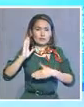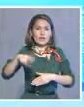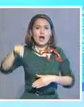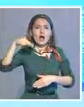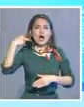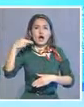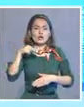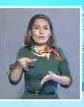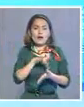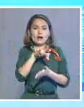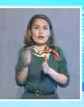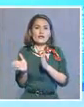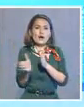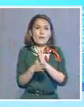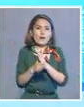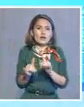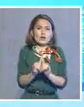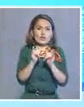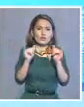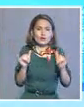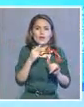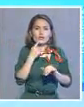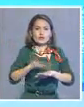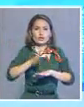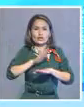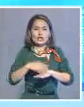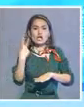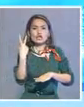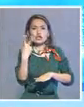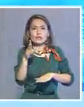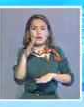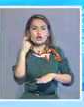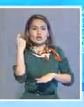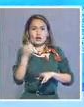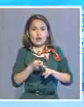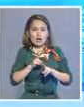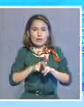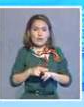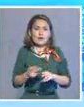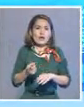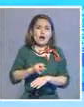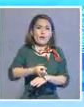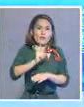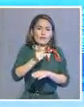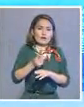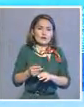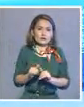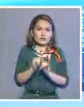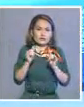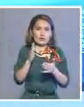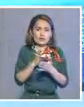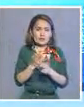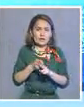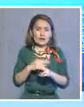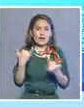Ақтөбеде балық өсіру қиын. Өңірдегі өзен көлдер 20 шаруашылыққа бекітілген. Ал олар ау құрып, қармақ салу үшін ғана балық өсіреді. Бұл істі